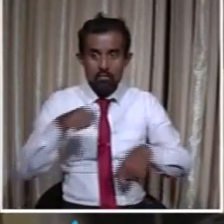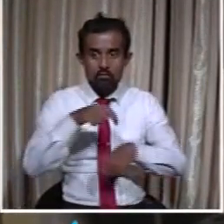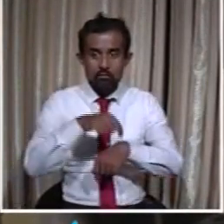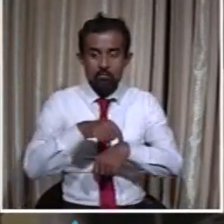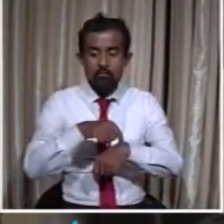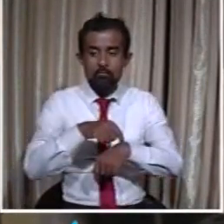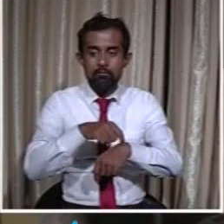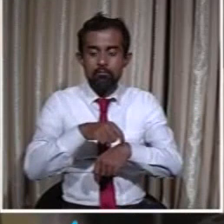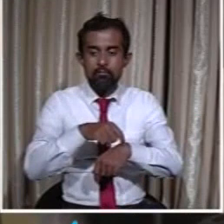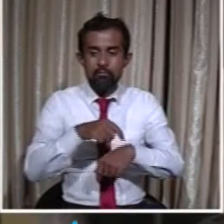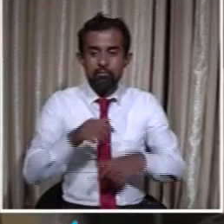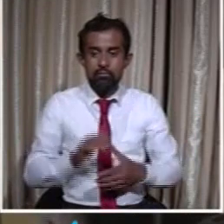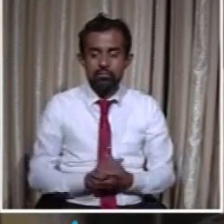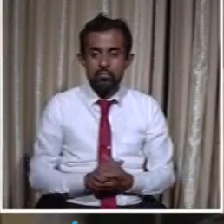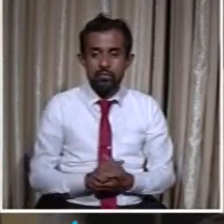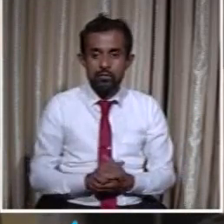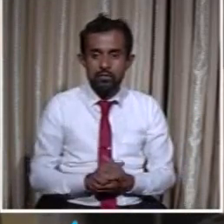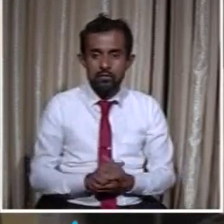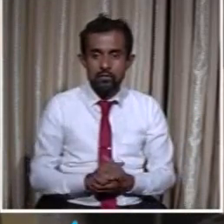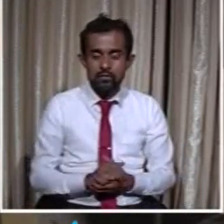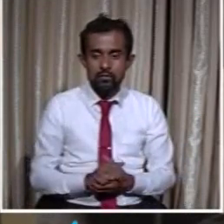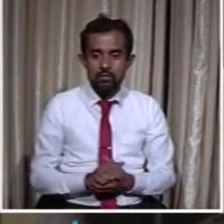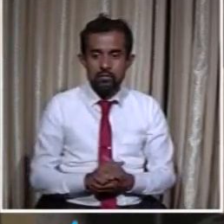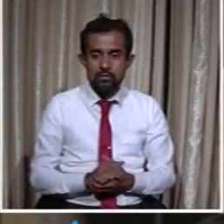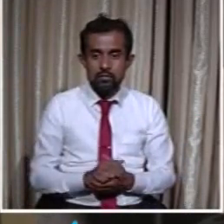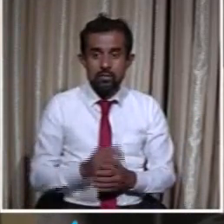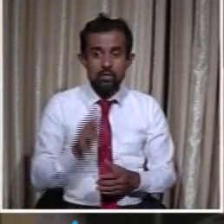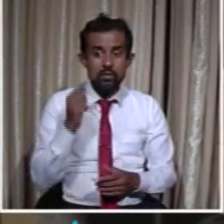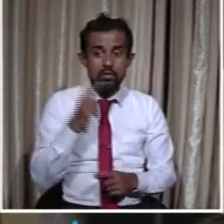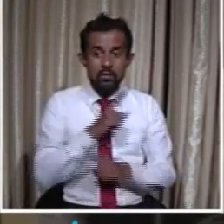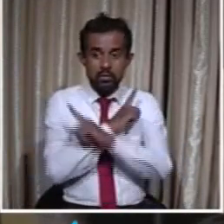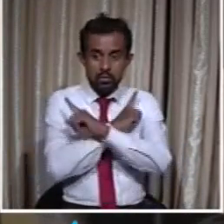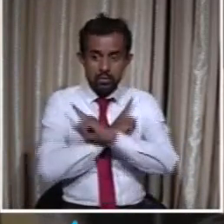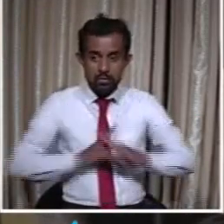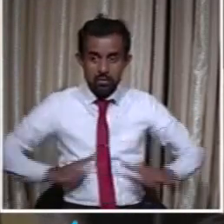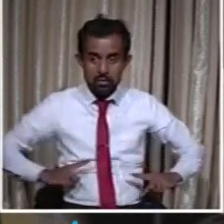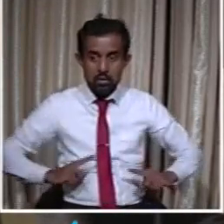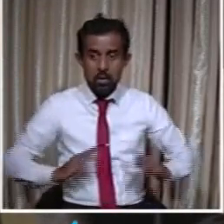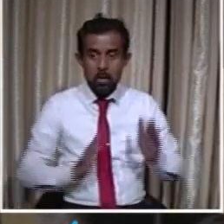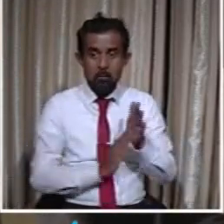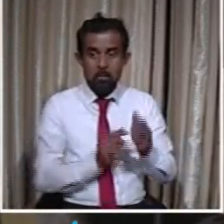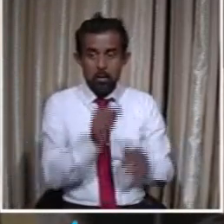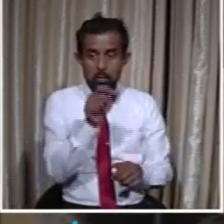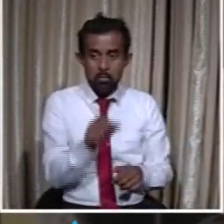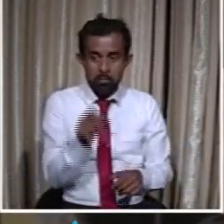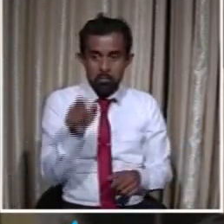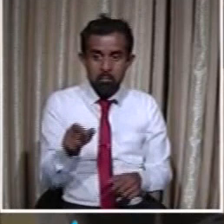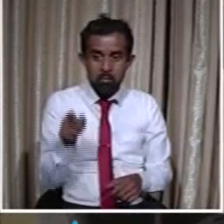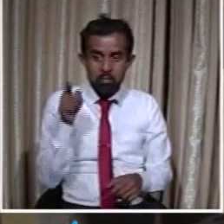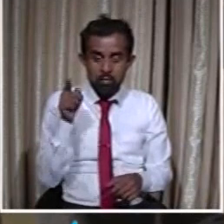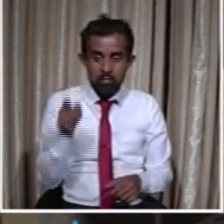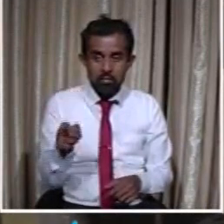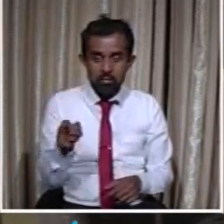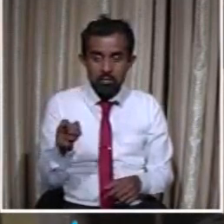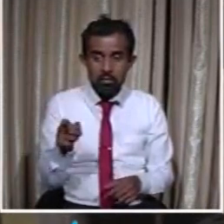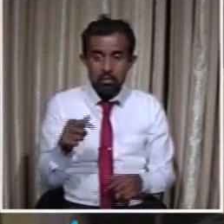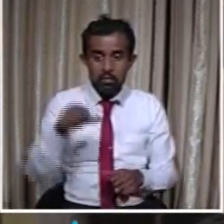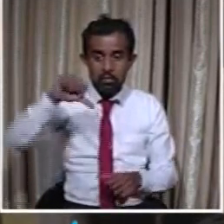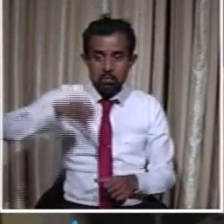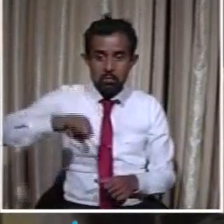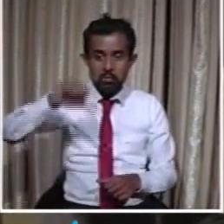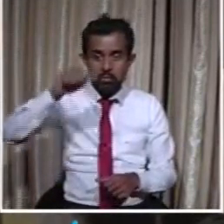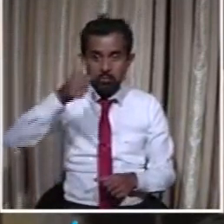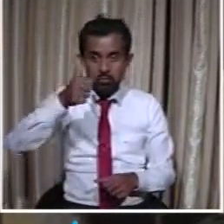முன்னாள் போராளிகளை கௌரவ முன்னாள் ஜனாதிபதி மஹிந்த ராஜபக்ச அவர்கள் புனர்வாழ்வளித்து விடுதலை செய்திருந்தார். அதன் பிற்பாடு